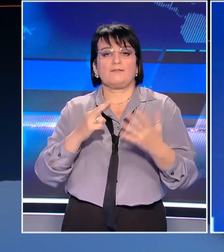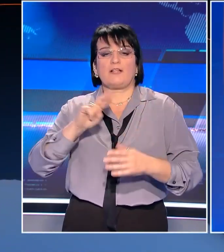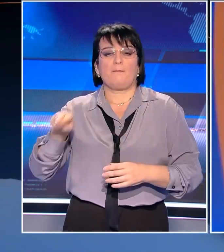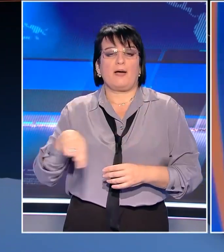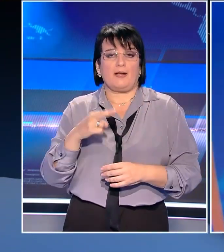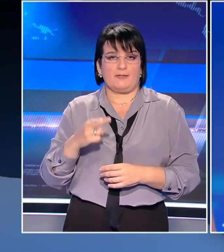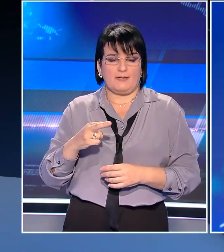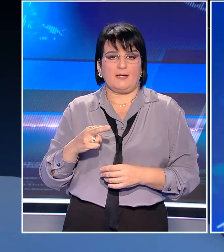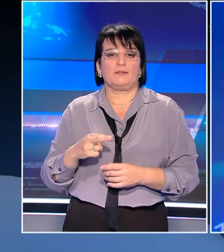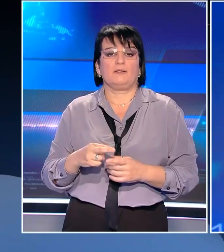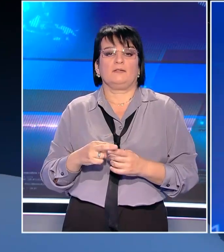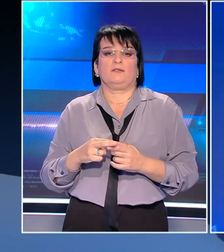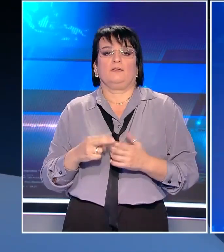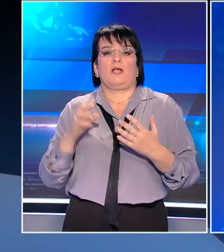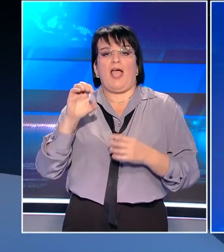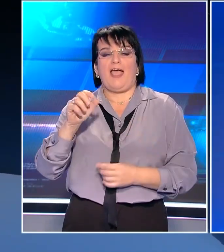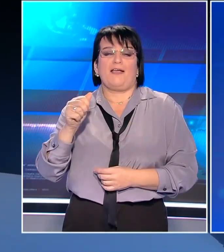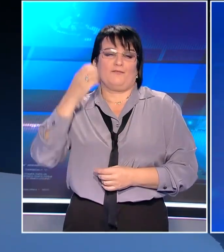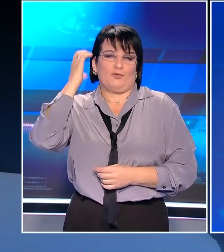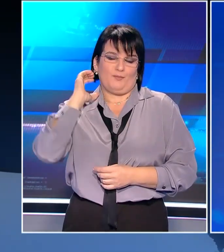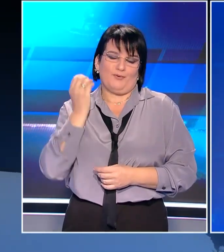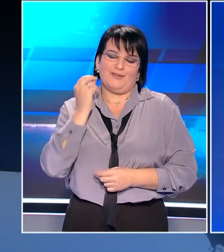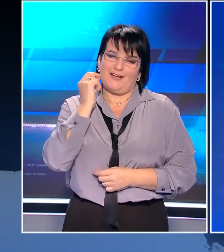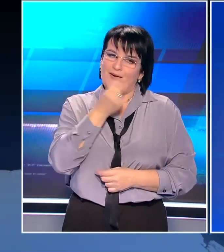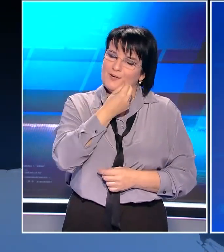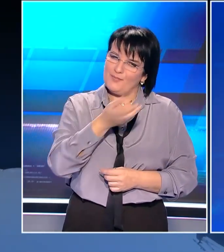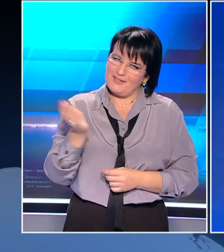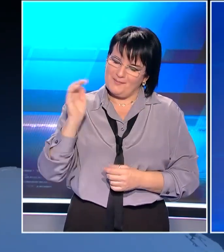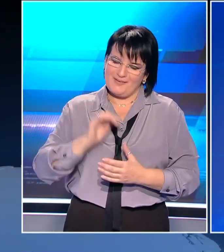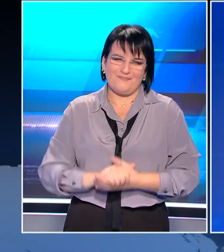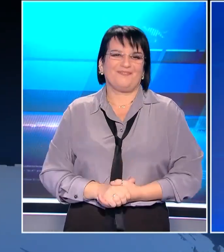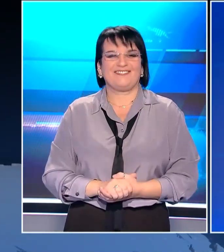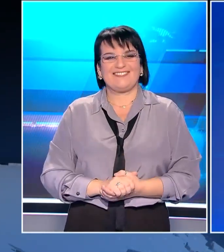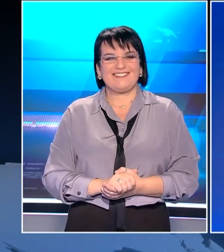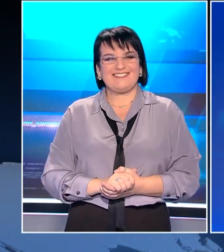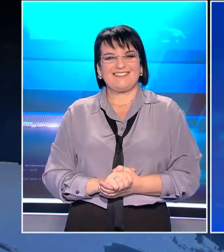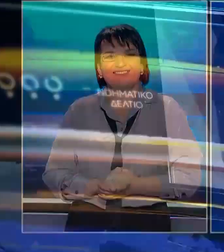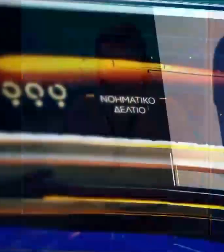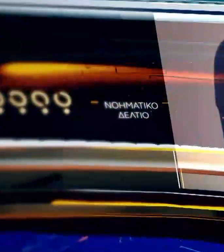κεντρικό δελτίο ειδήσεων του Open στις 7 παρατέταρτο με την Εύα Ντονοπούλου. Καλό απόγευμα σε όλους.